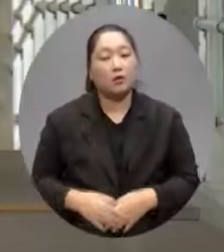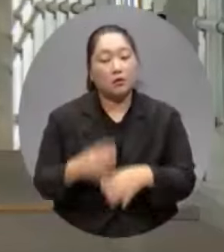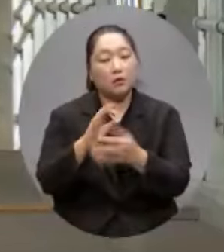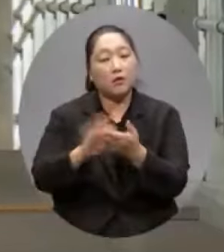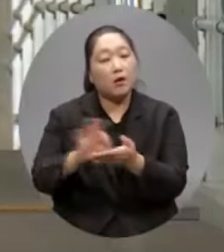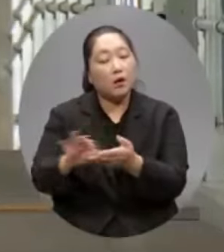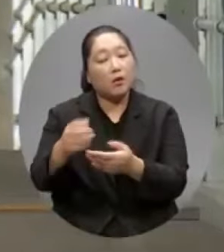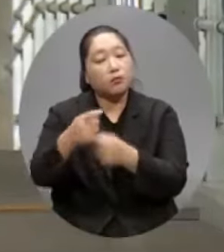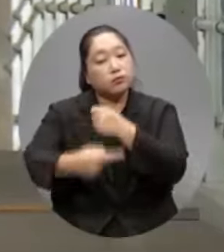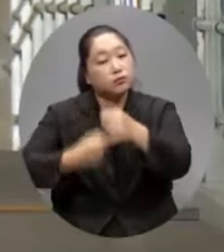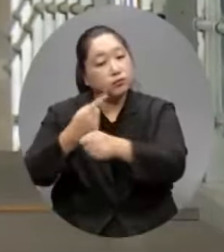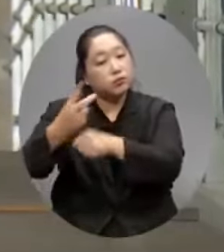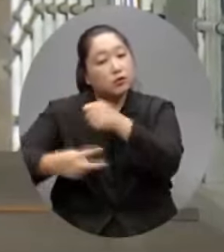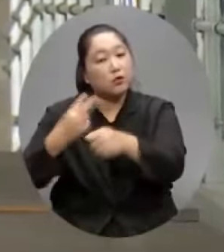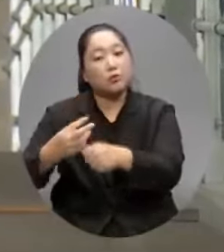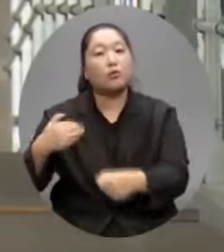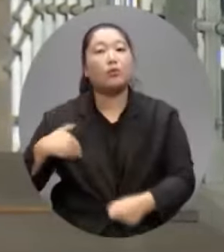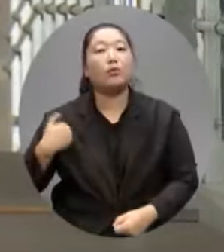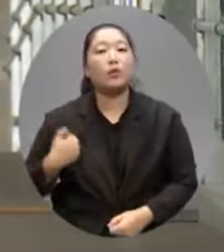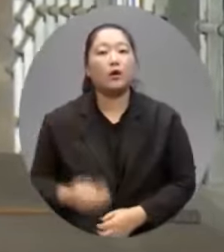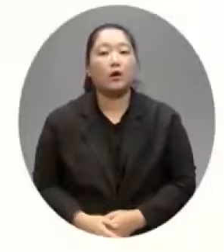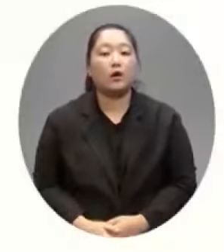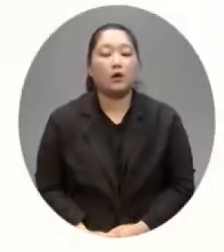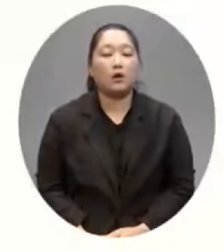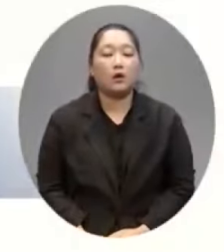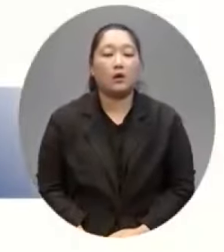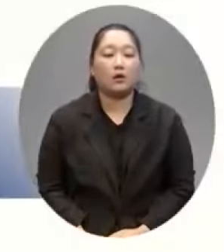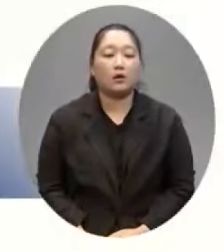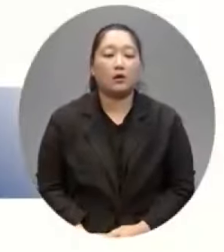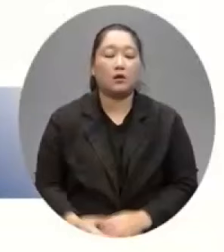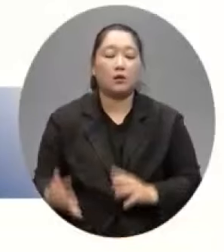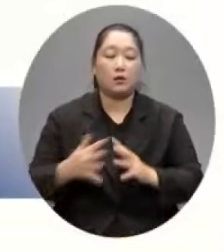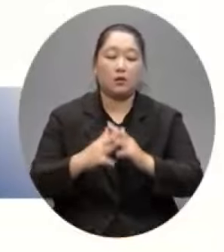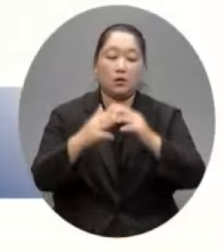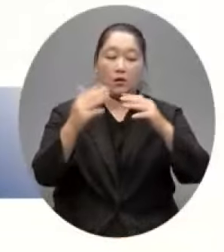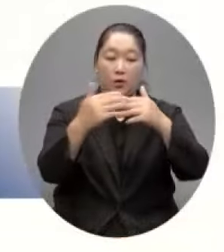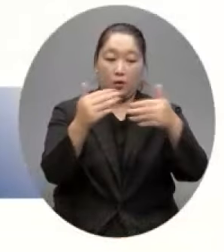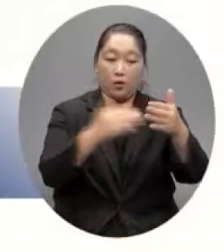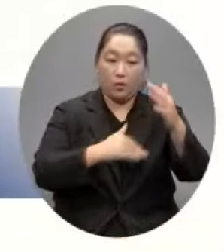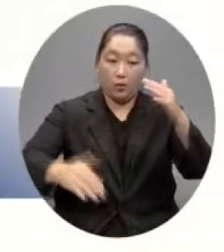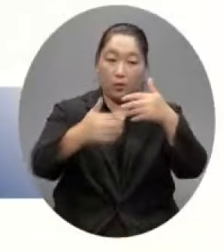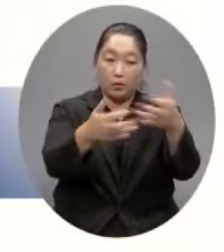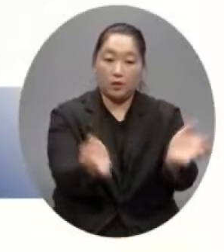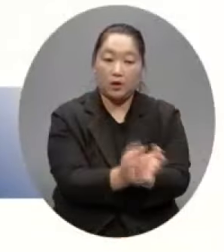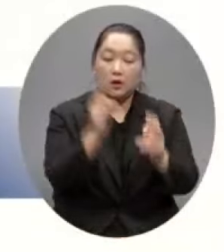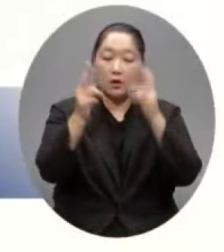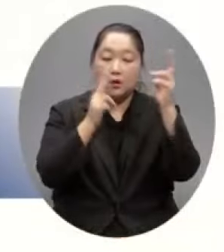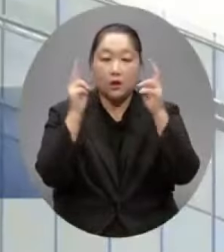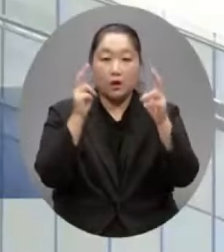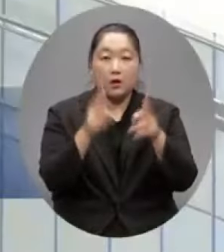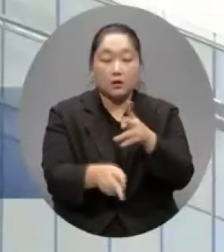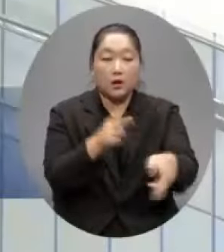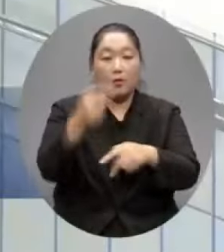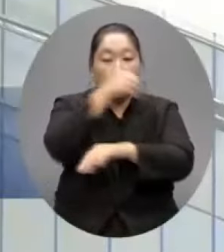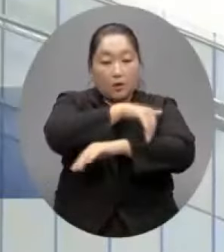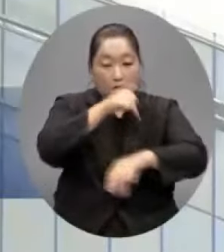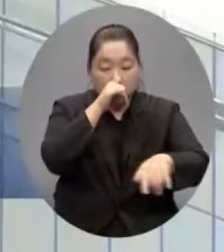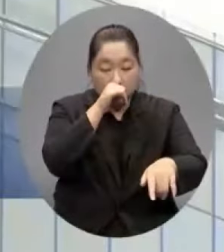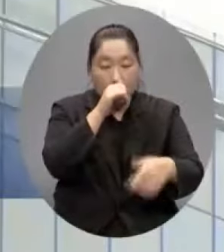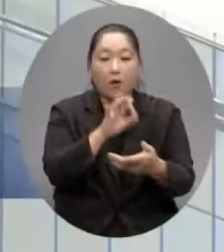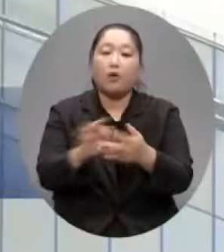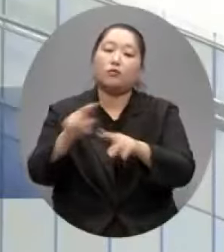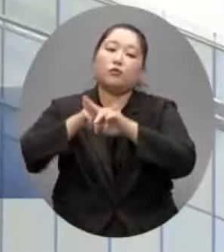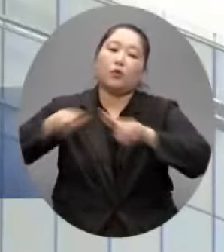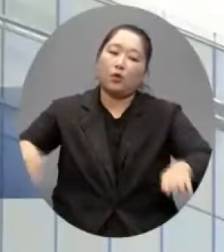있을지 장담할 수 없는 겁니다. 공단의 사업 개발 계획 등이 잡힐 경우에는 다시 이제 사용 허가 취소하고 다시